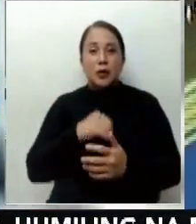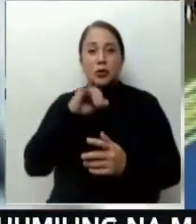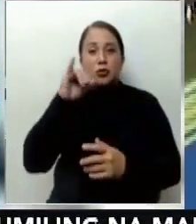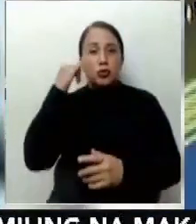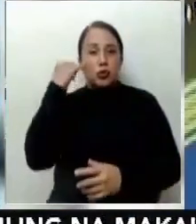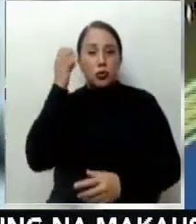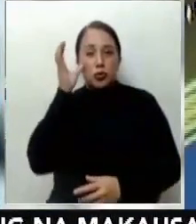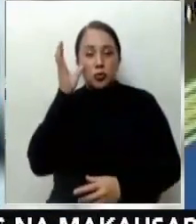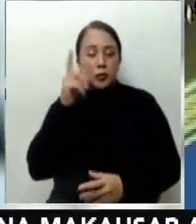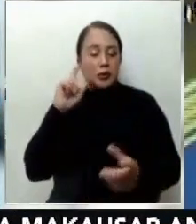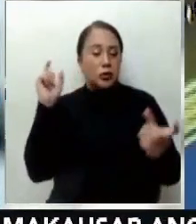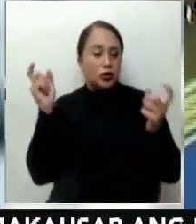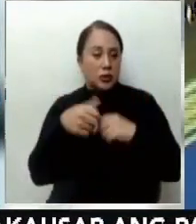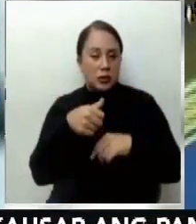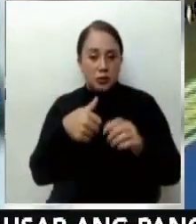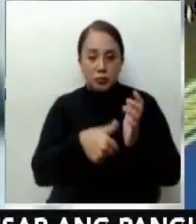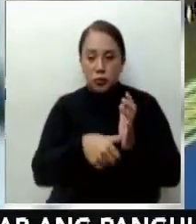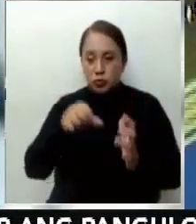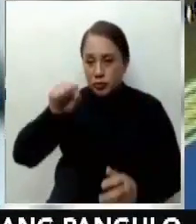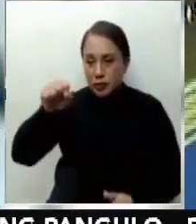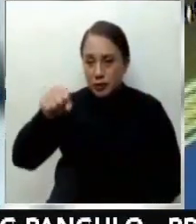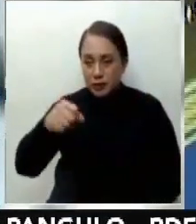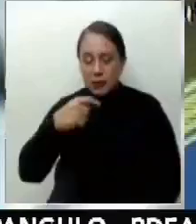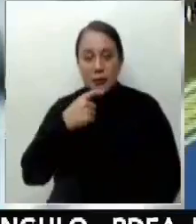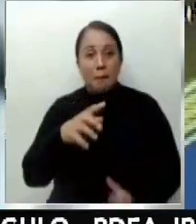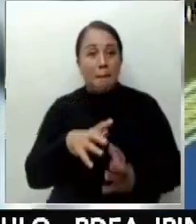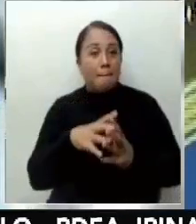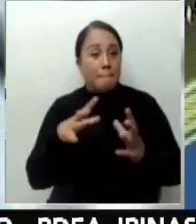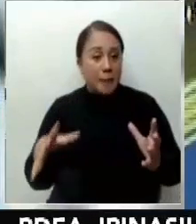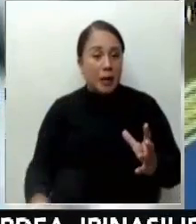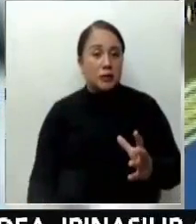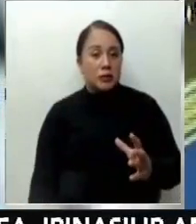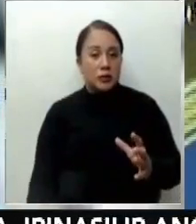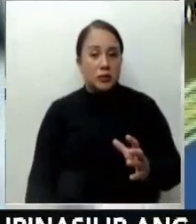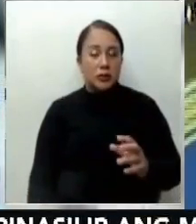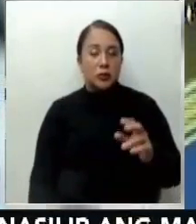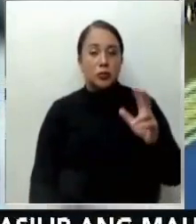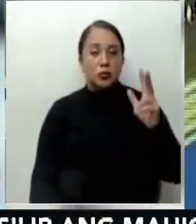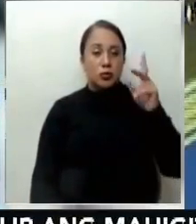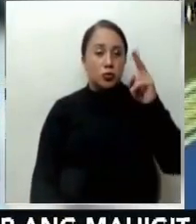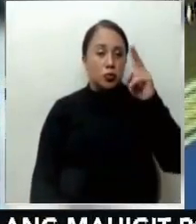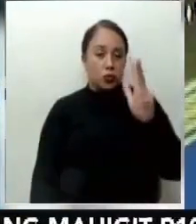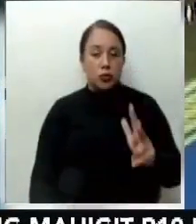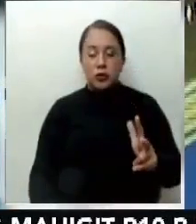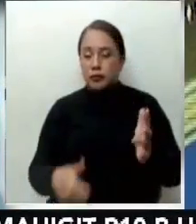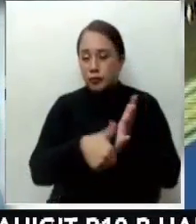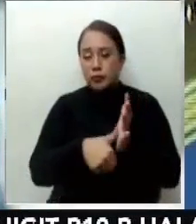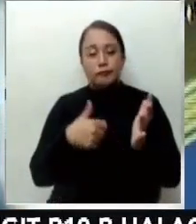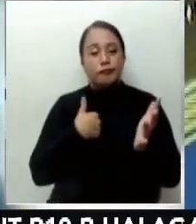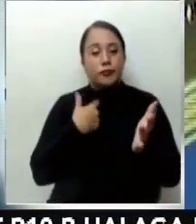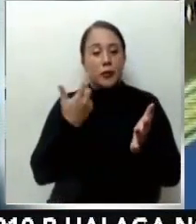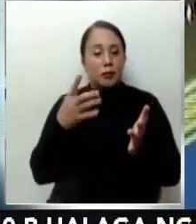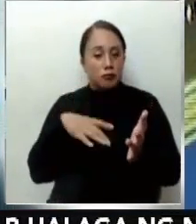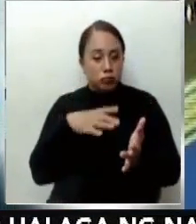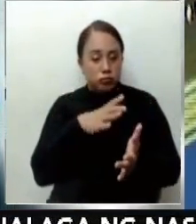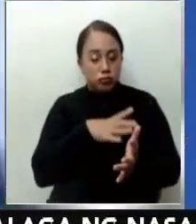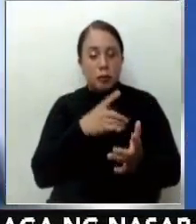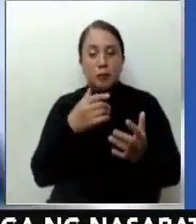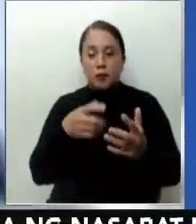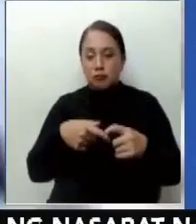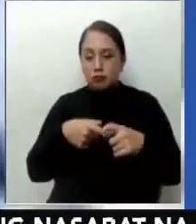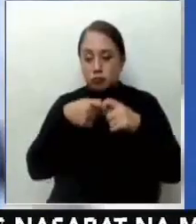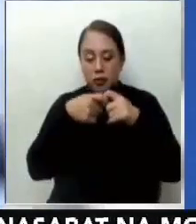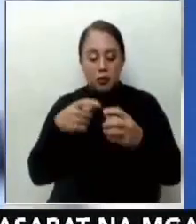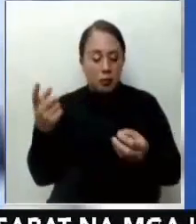kanyang boto sa Yes sobra ito sa kailangang 23s vote ng Lahat ng miyembro ng camara para masuspende o mapatalsik ang